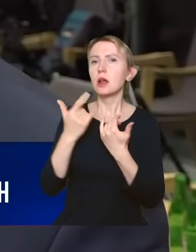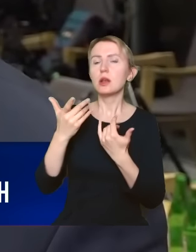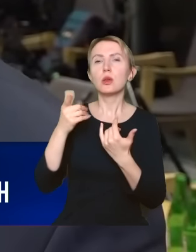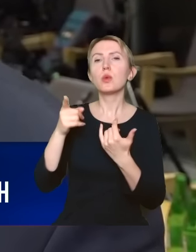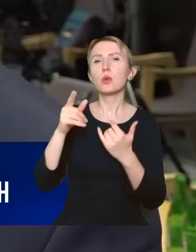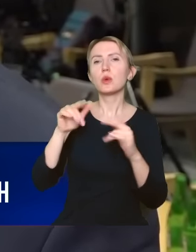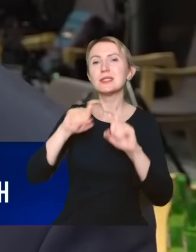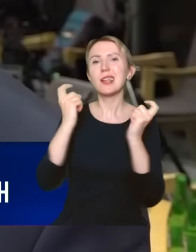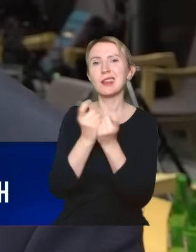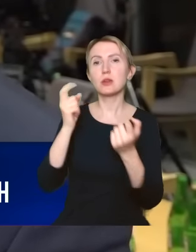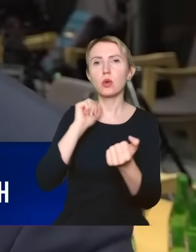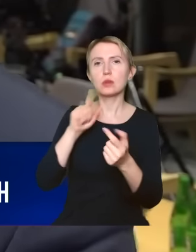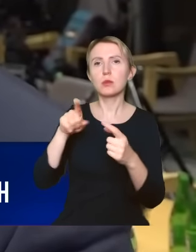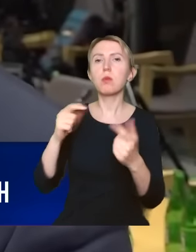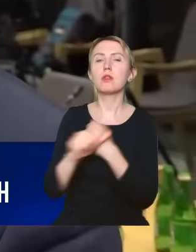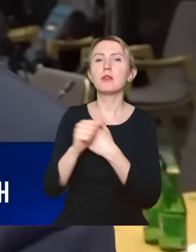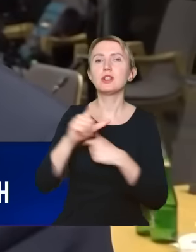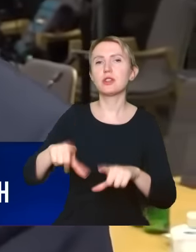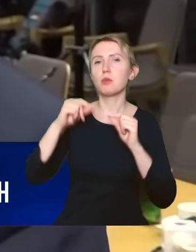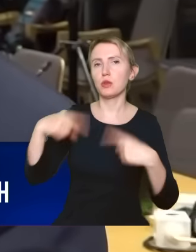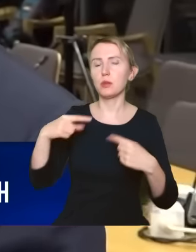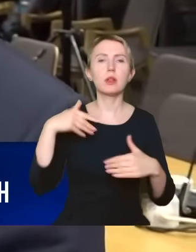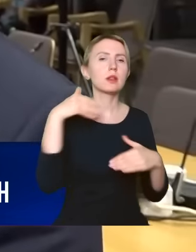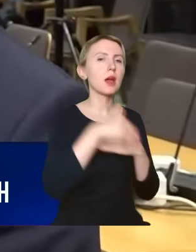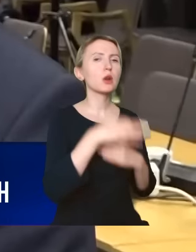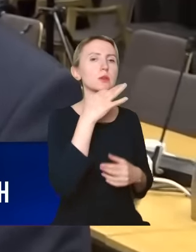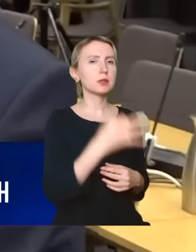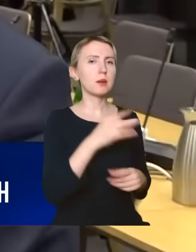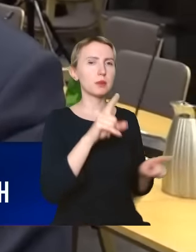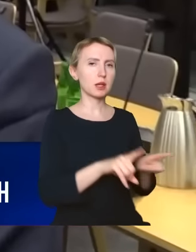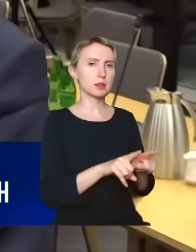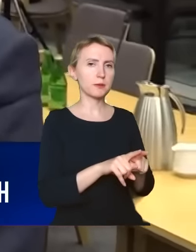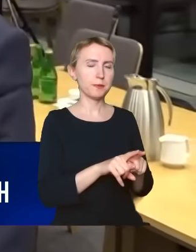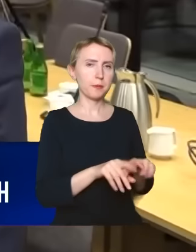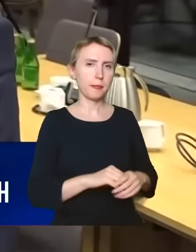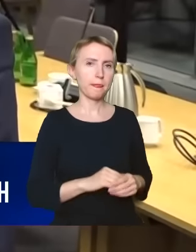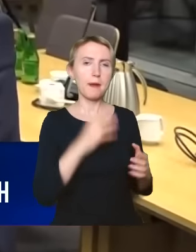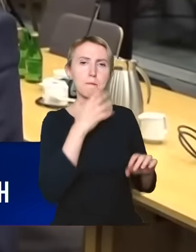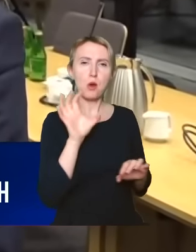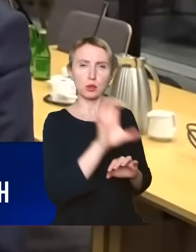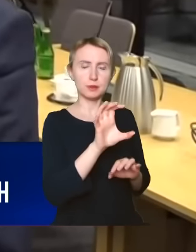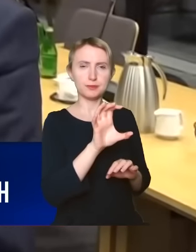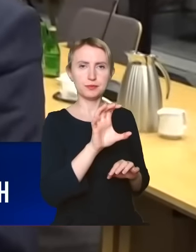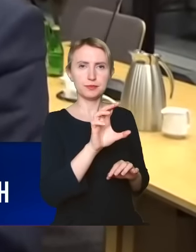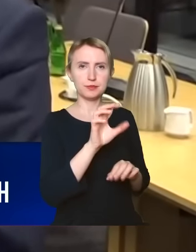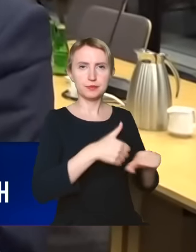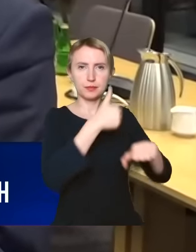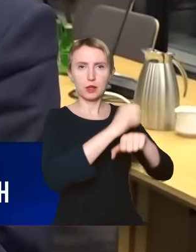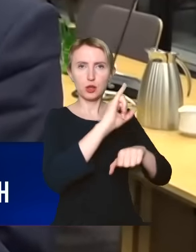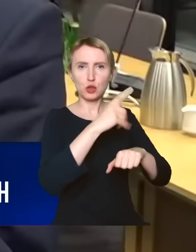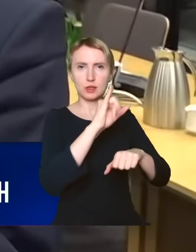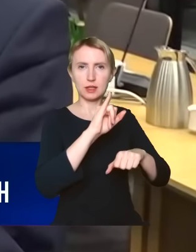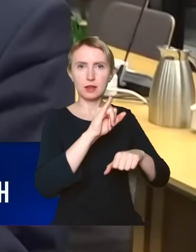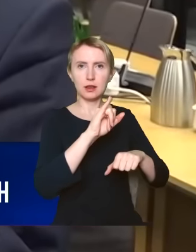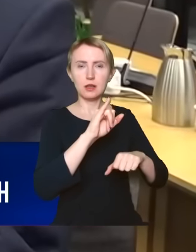Senacie doprowadzili do tego, że te wybory się nie odbyły. To jeszcze na koniec pana zapytam też o post, który przewodniczący Joński wstawił na Platformie